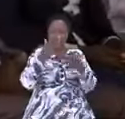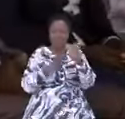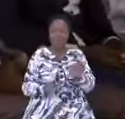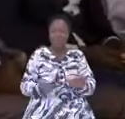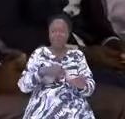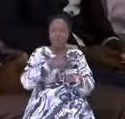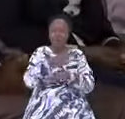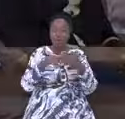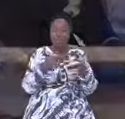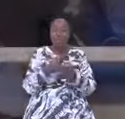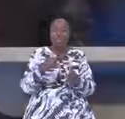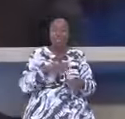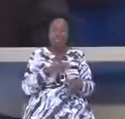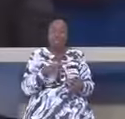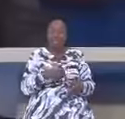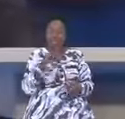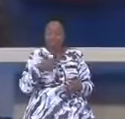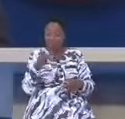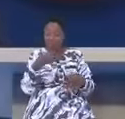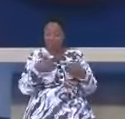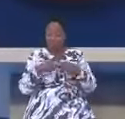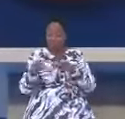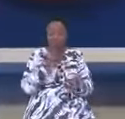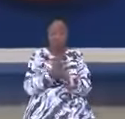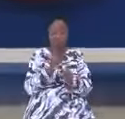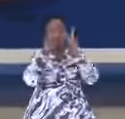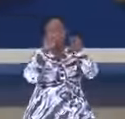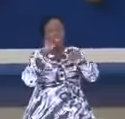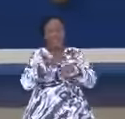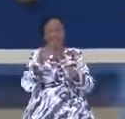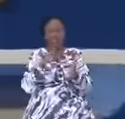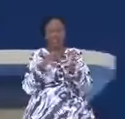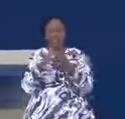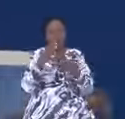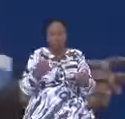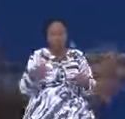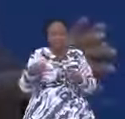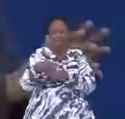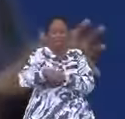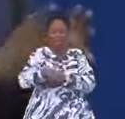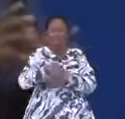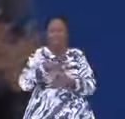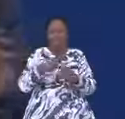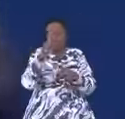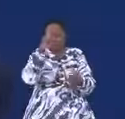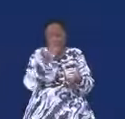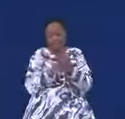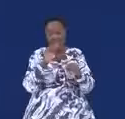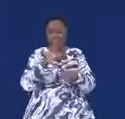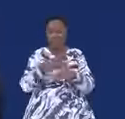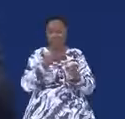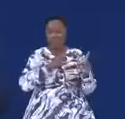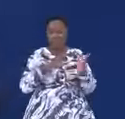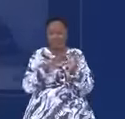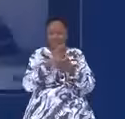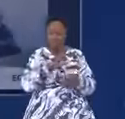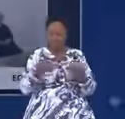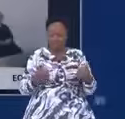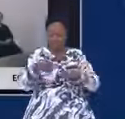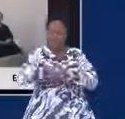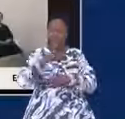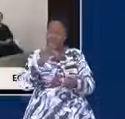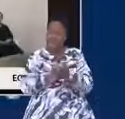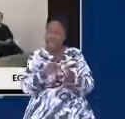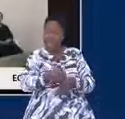jésus ce soit de quoi au seigneur jésus-christ ce soit afin que quiconque croit en lui ne périsse